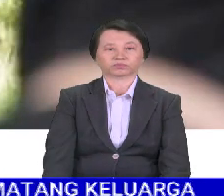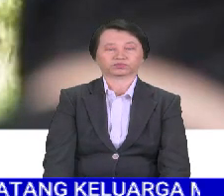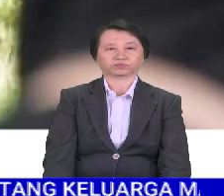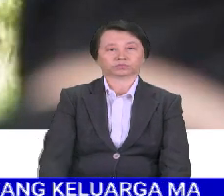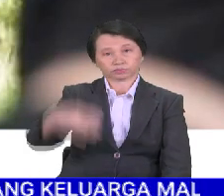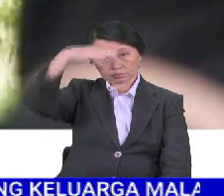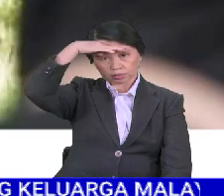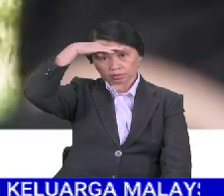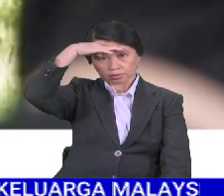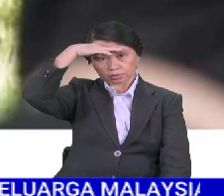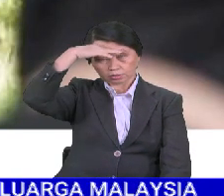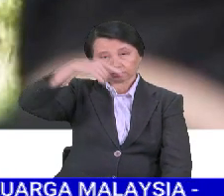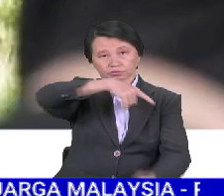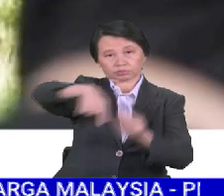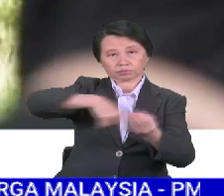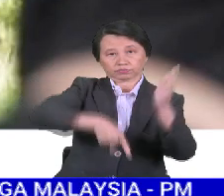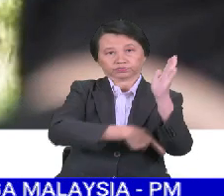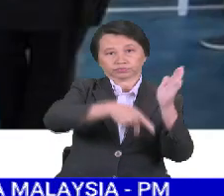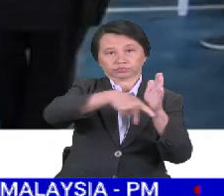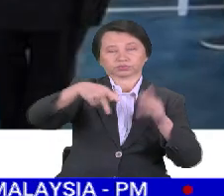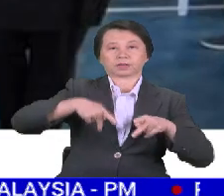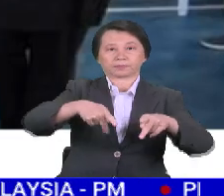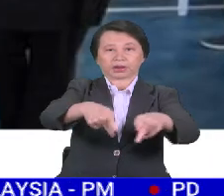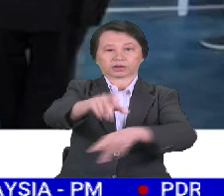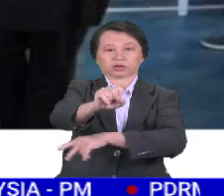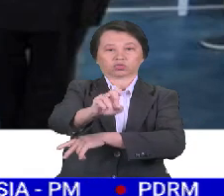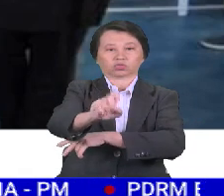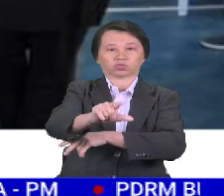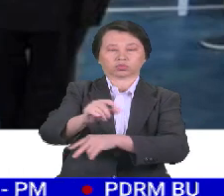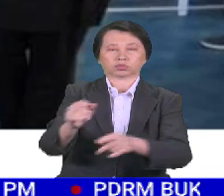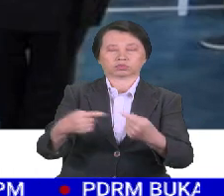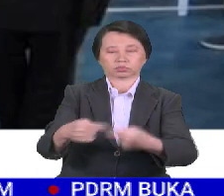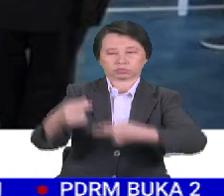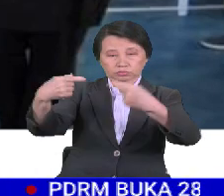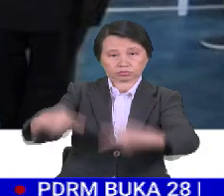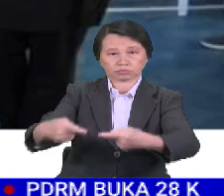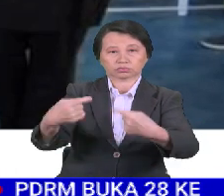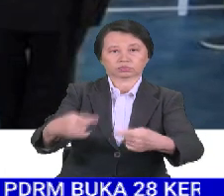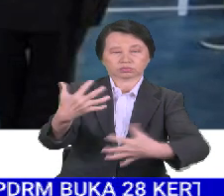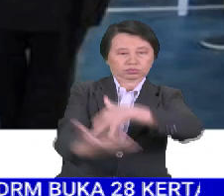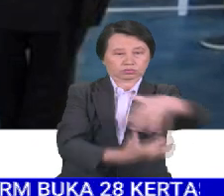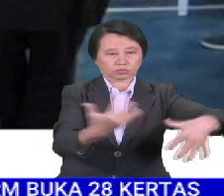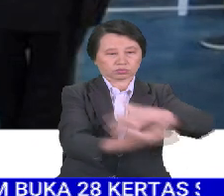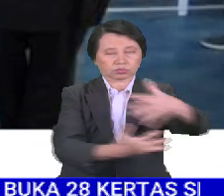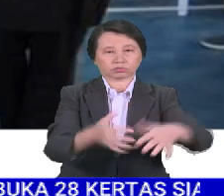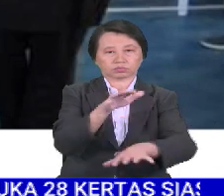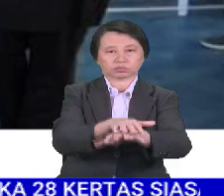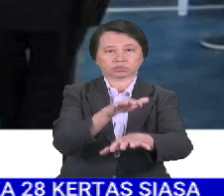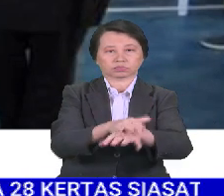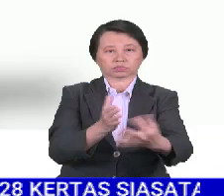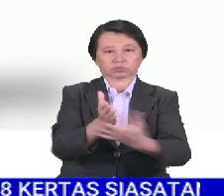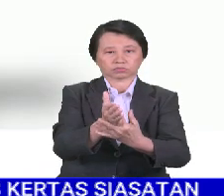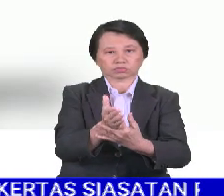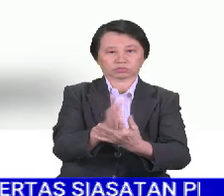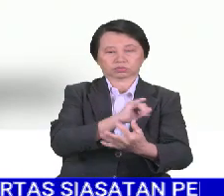Di Johor, pengundi sekitar Parlimen Parit Sulong terus disantuni calon-calon bertanding. Selain beramah mesra, kempen diperhebat menerusi